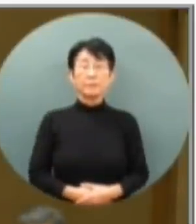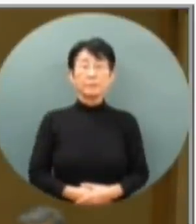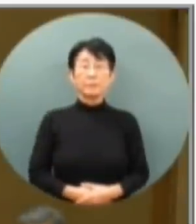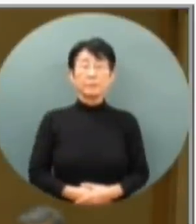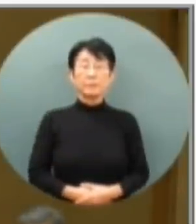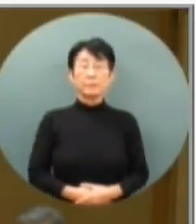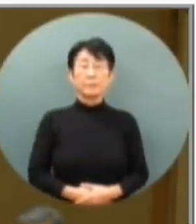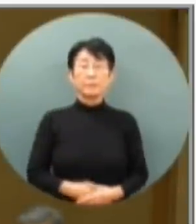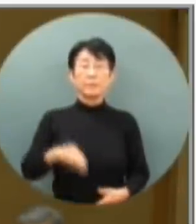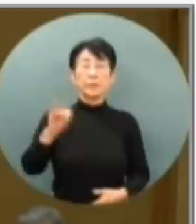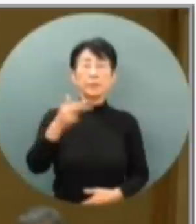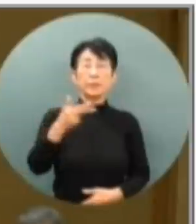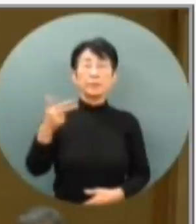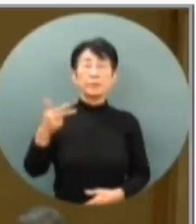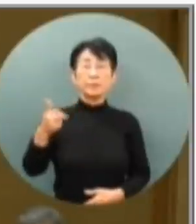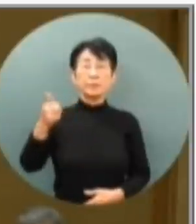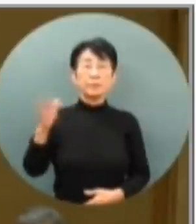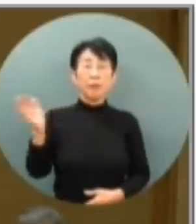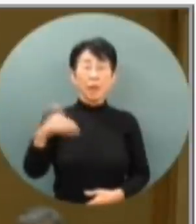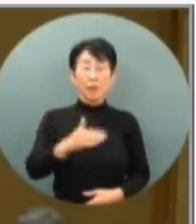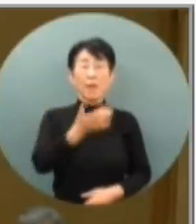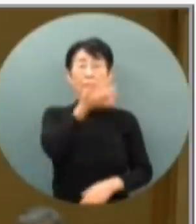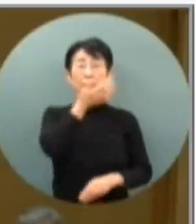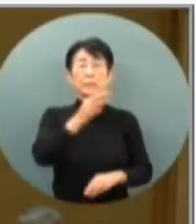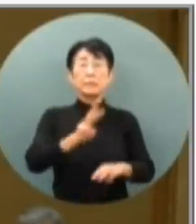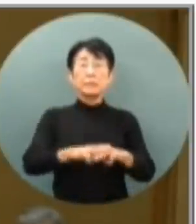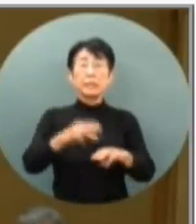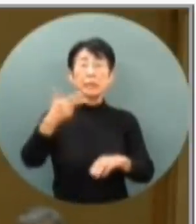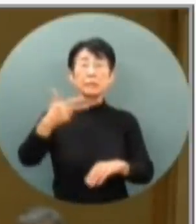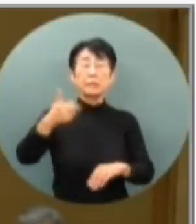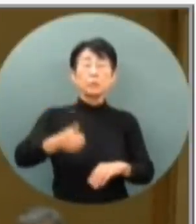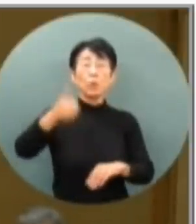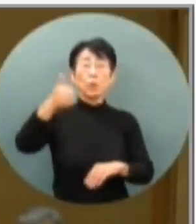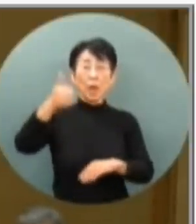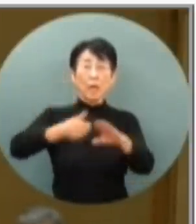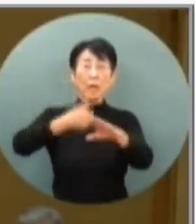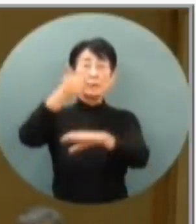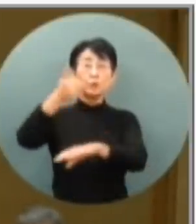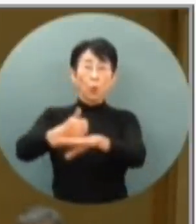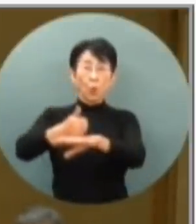知事からは石田市長が会長としてのこの